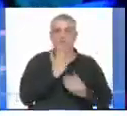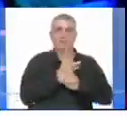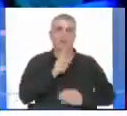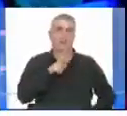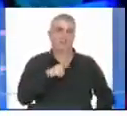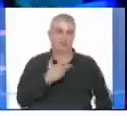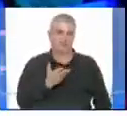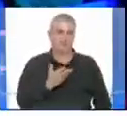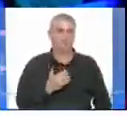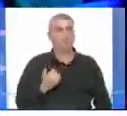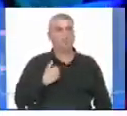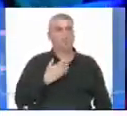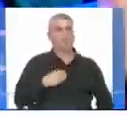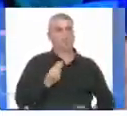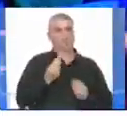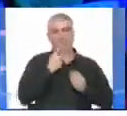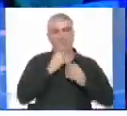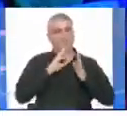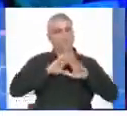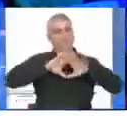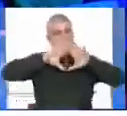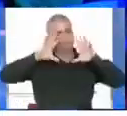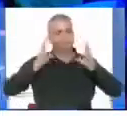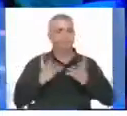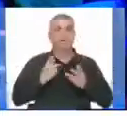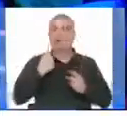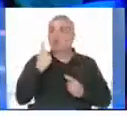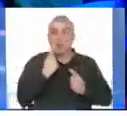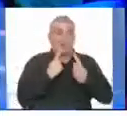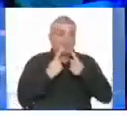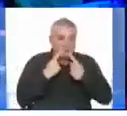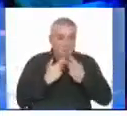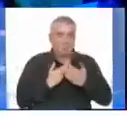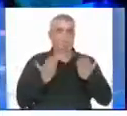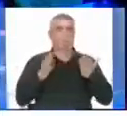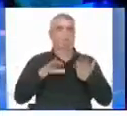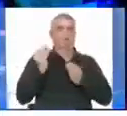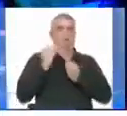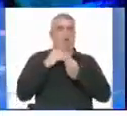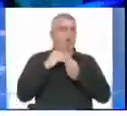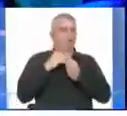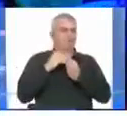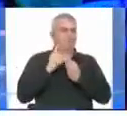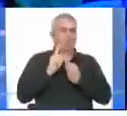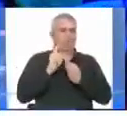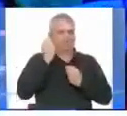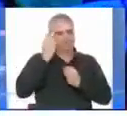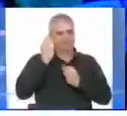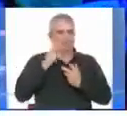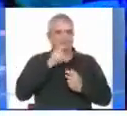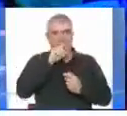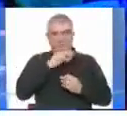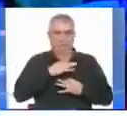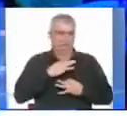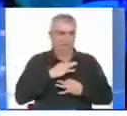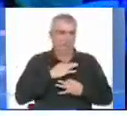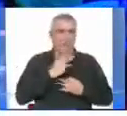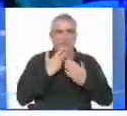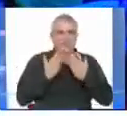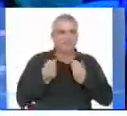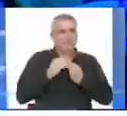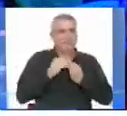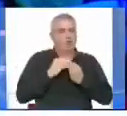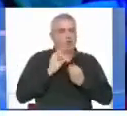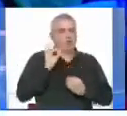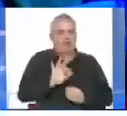2,000. עכשיו אני רוצה לצייר את תמונת המקרו. קודם כל, כל דיון נחשפת עוד, זה לא סתם הציוצים שלי, שנחשפת עוד